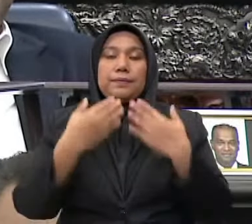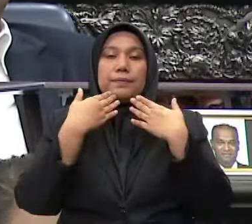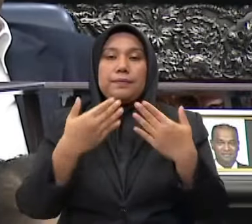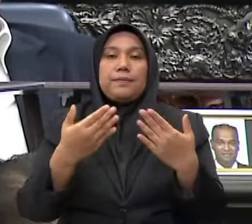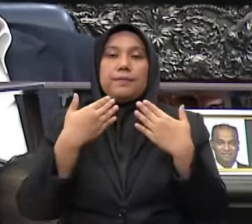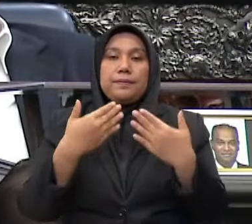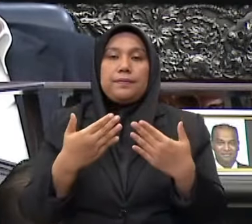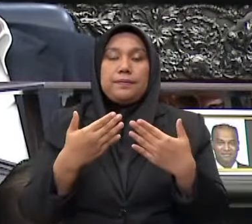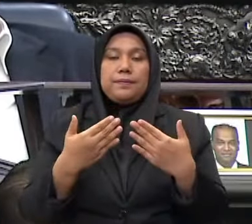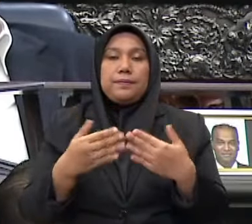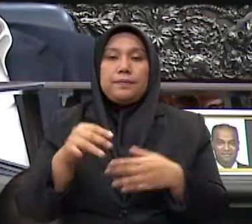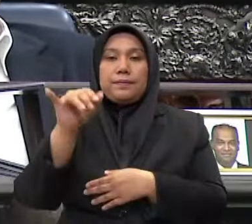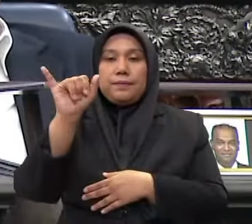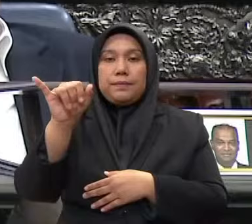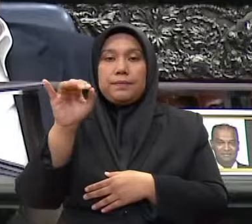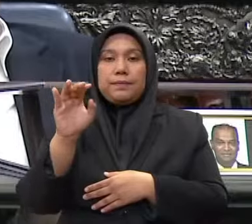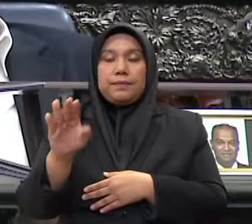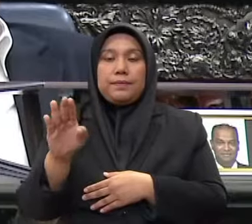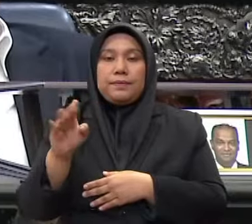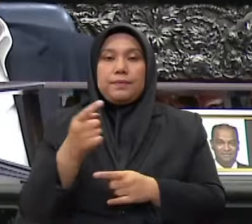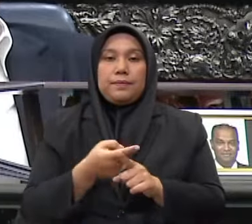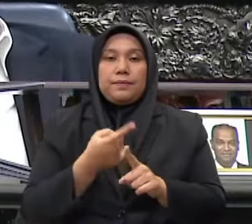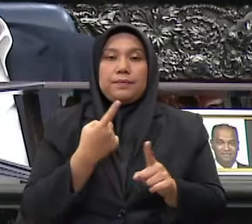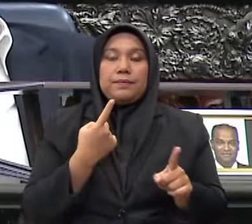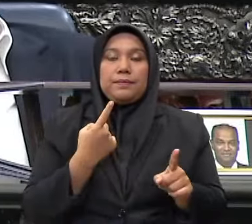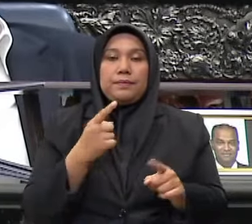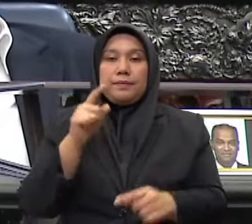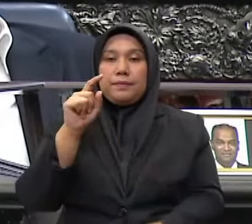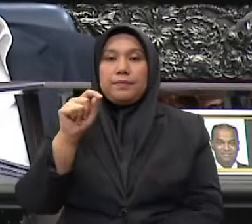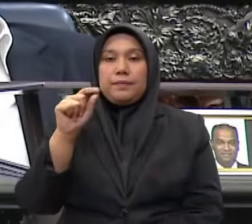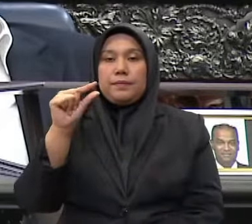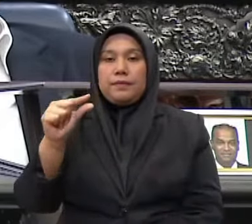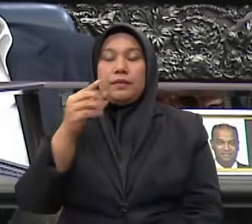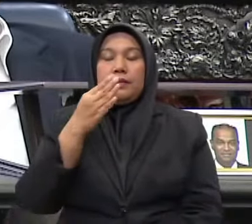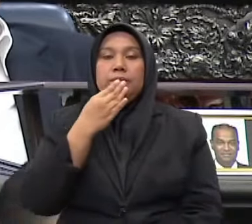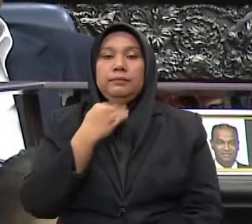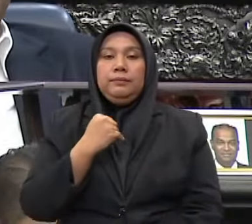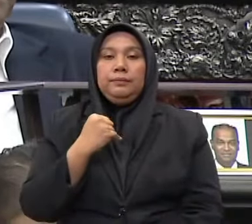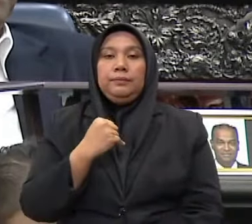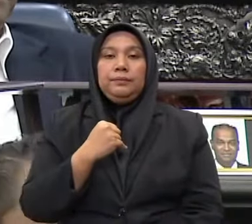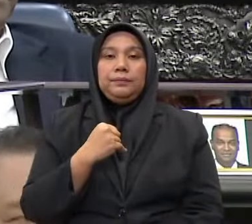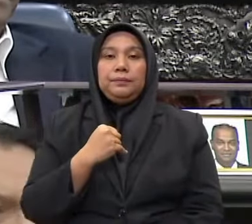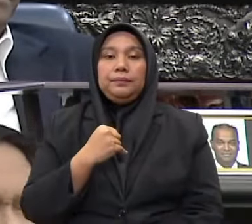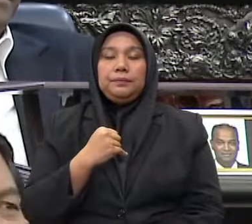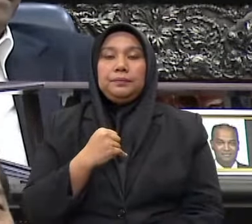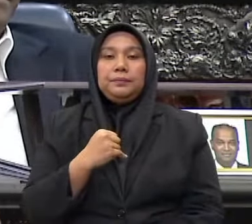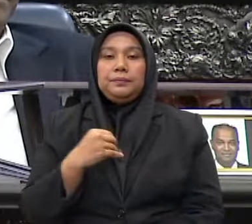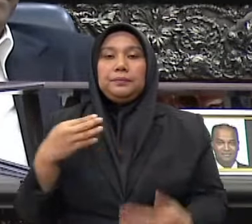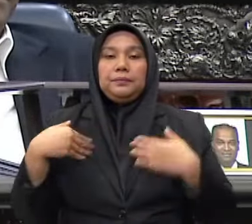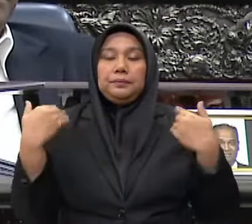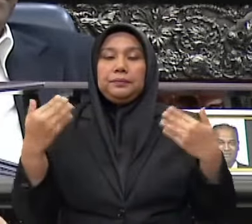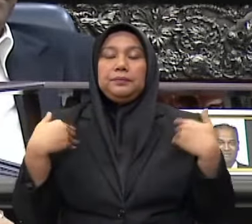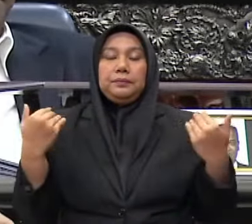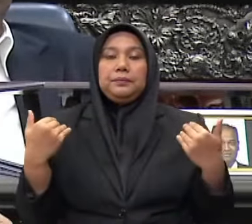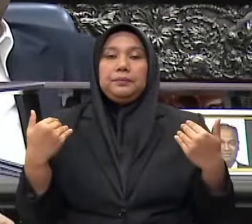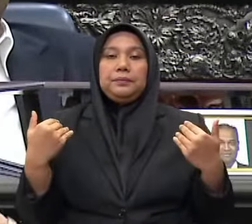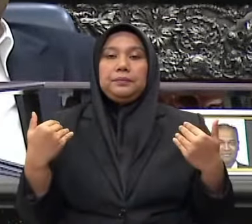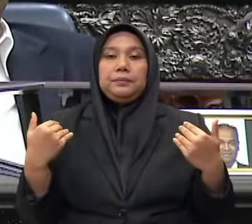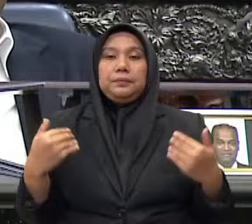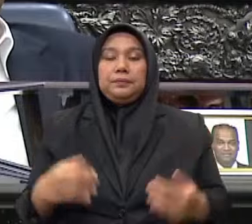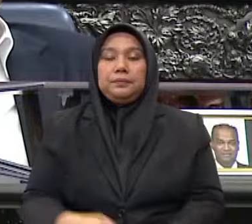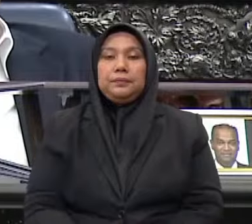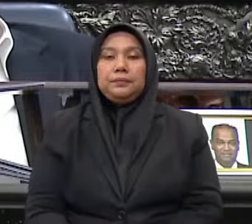Terima kasih yang berhormat dari Tanjung Manis salam sejahtera dan selamat menyambut